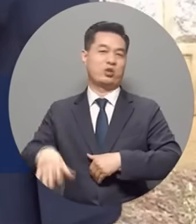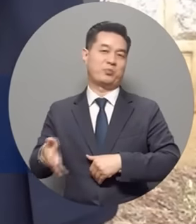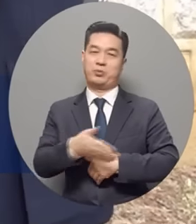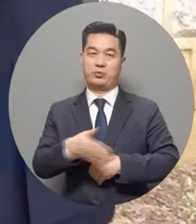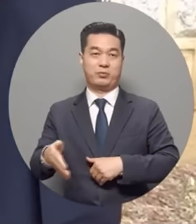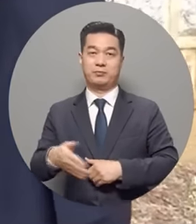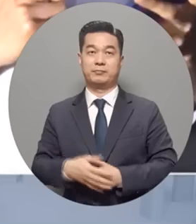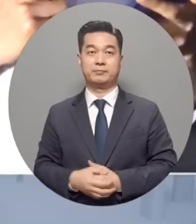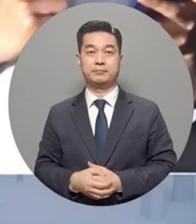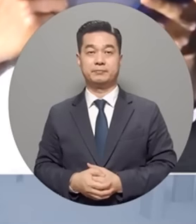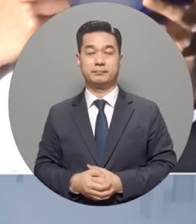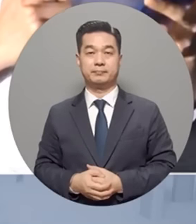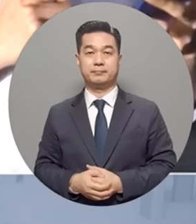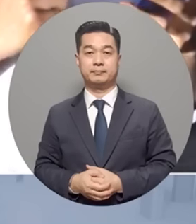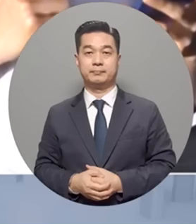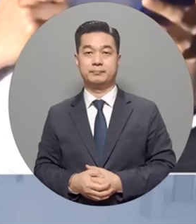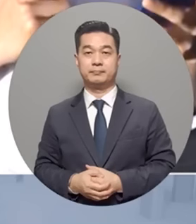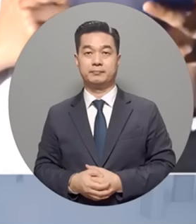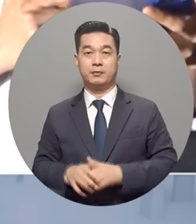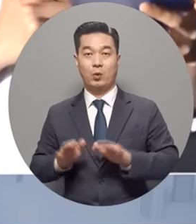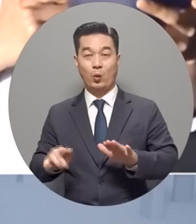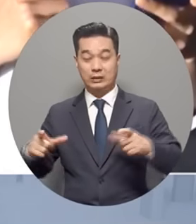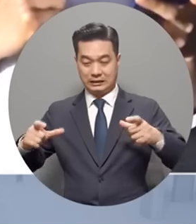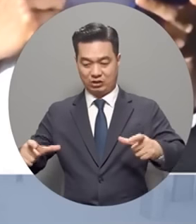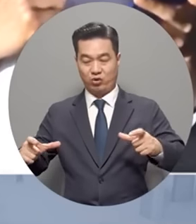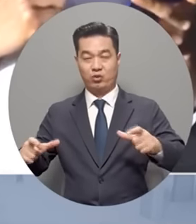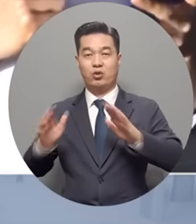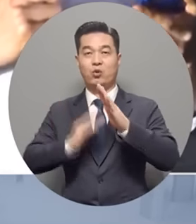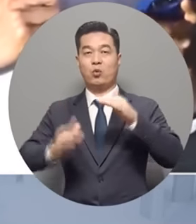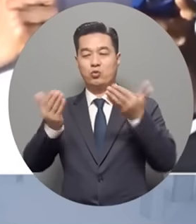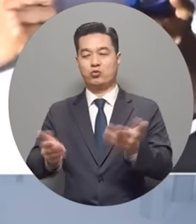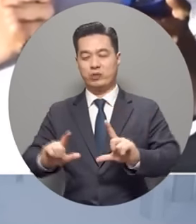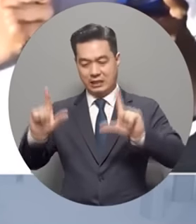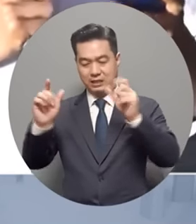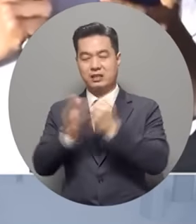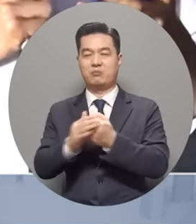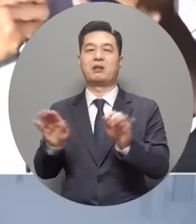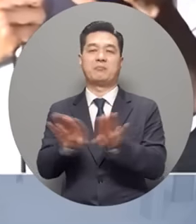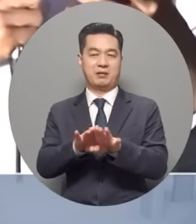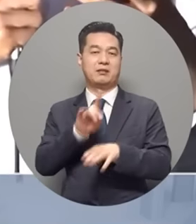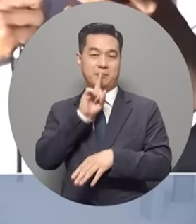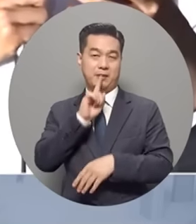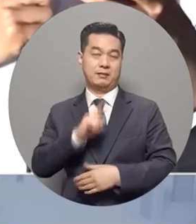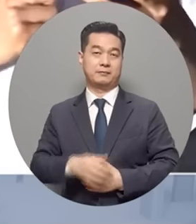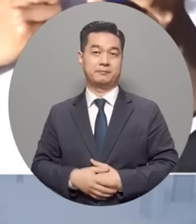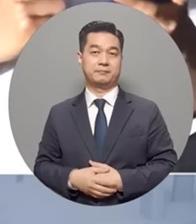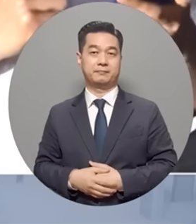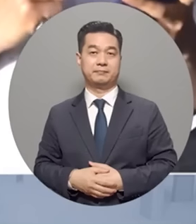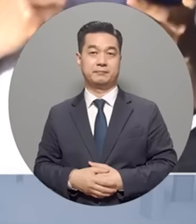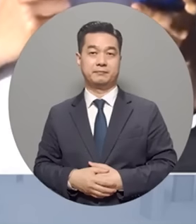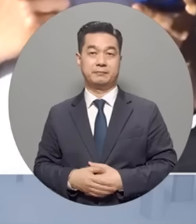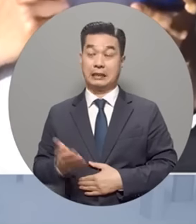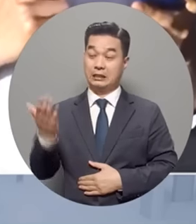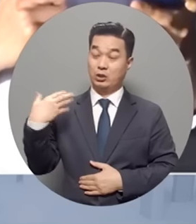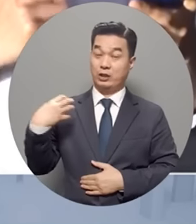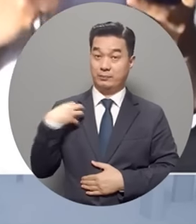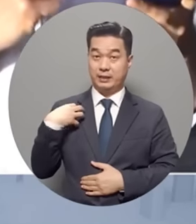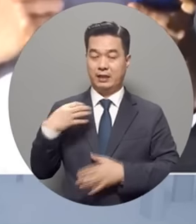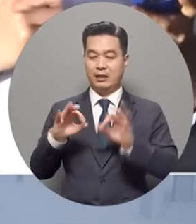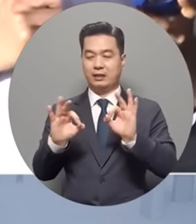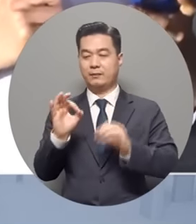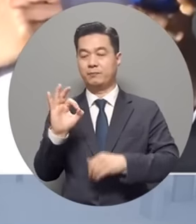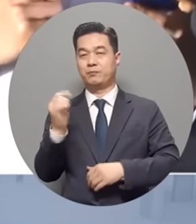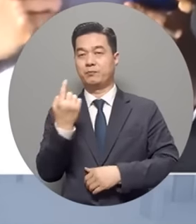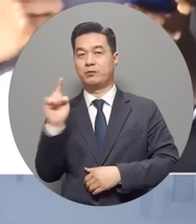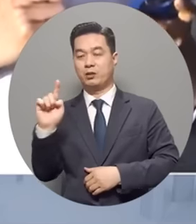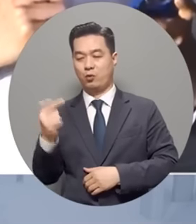here. 오늘이 이 지역 공휴일이라 출근하지 않았다는 답변이었습니다. 전임자인 김환중 대사는 오늘